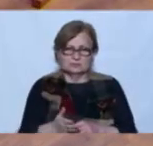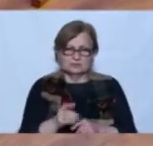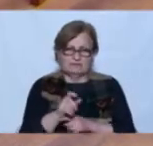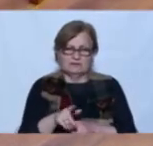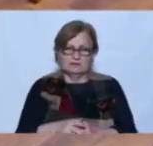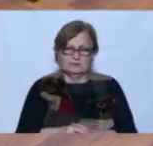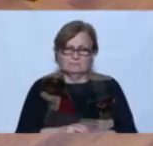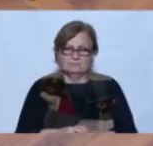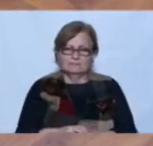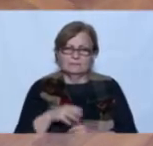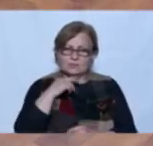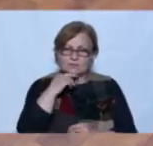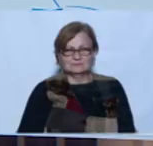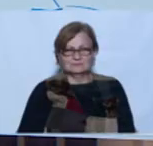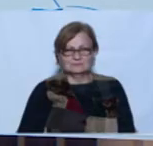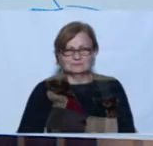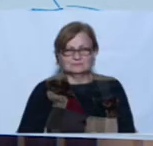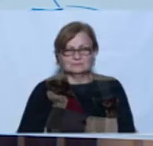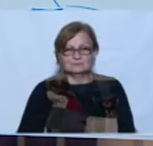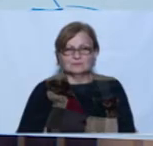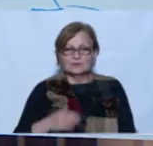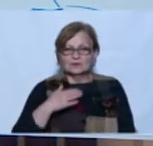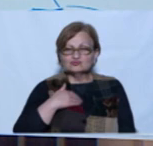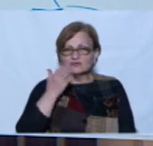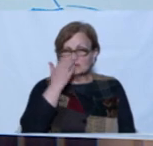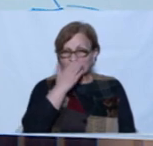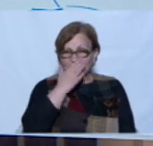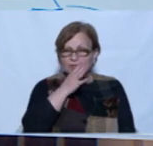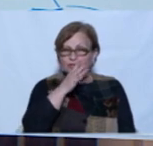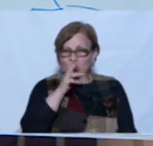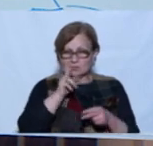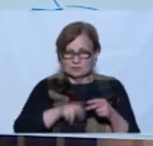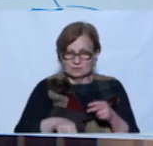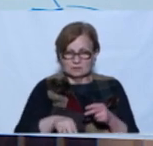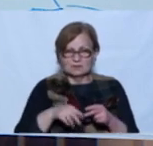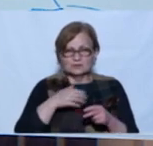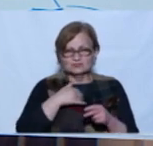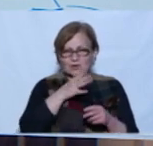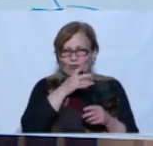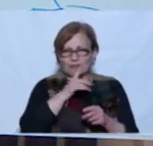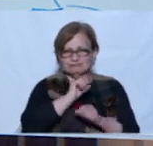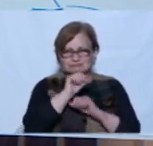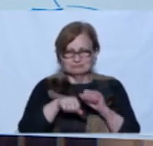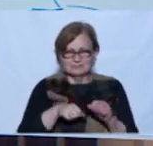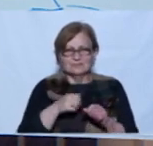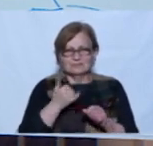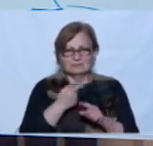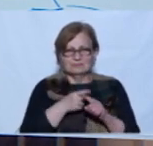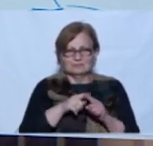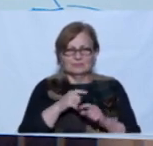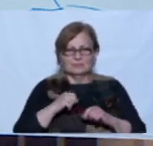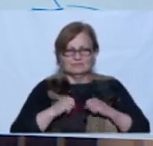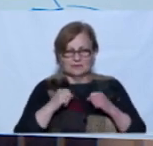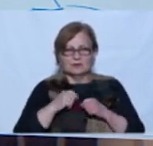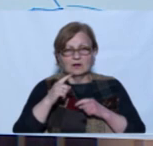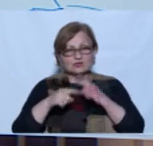დავალება. მიაქციეთ ამას ყურადღება. ჩვენი საგაკვეთილო დრო ამოიწურა, გადავაჭარბეთ კიდეც. ამიტომ მე